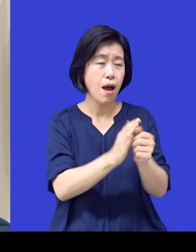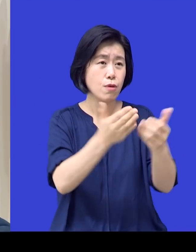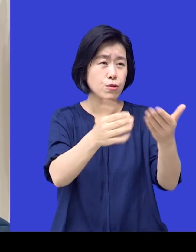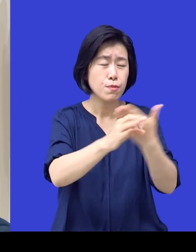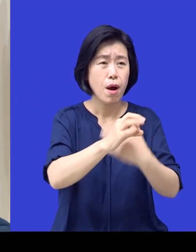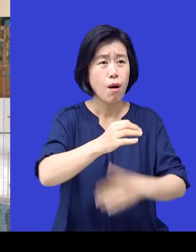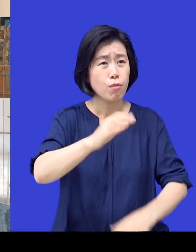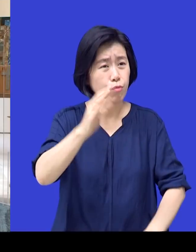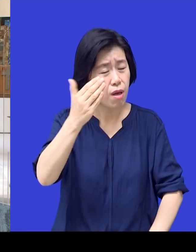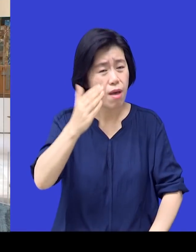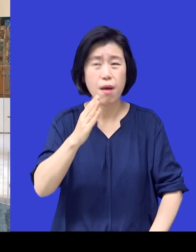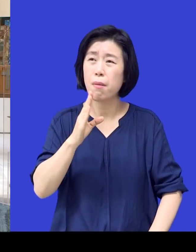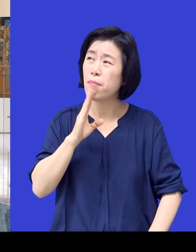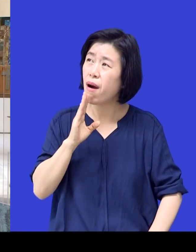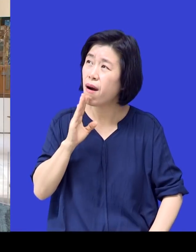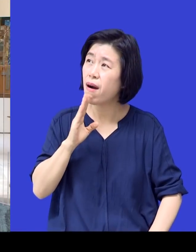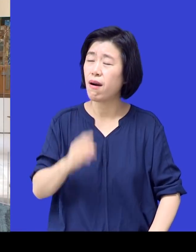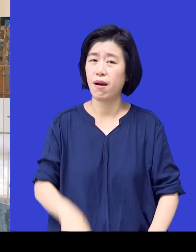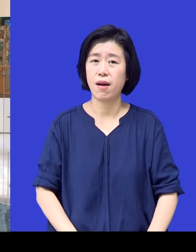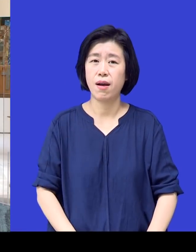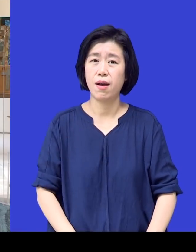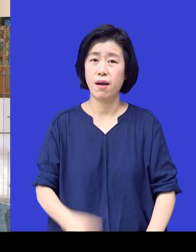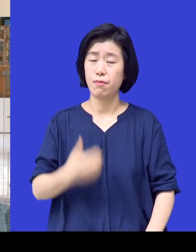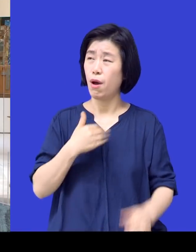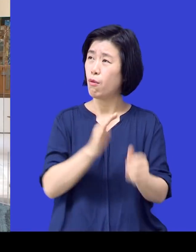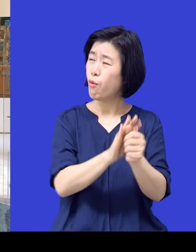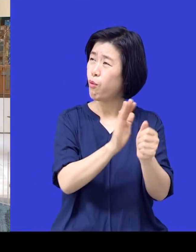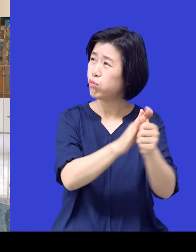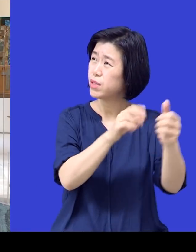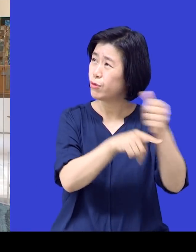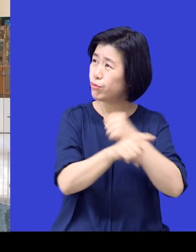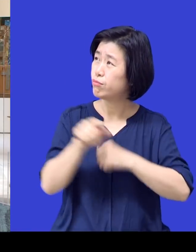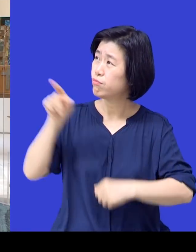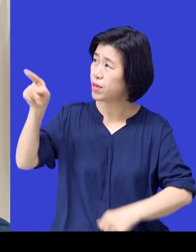이거 다 이유 알지 않습니까? 네.